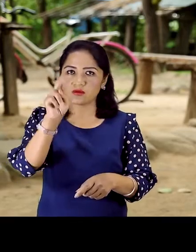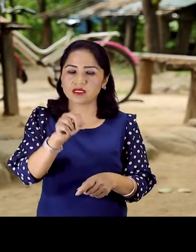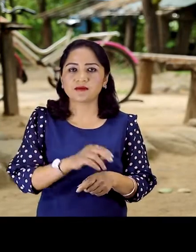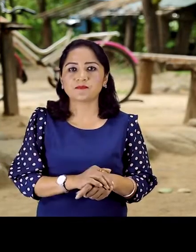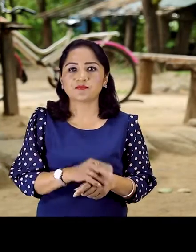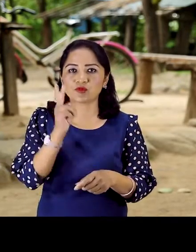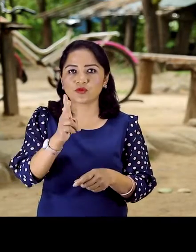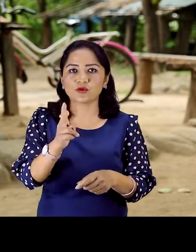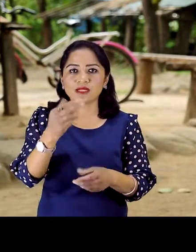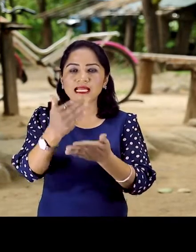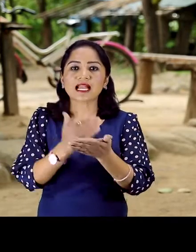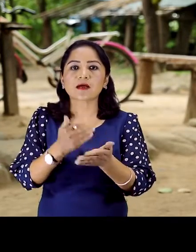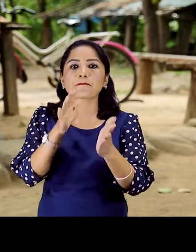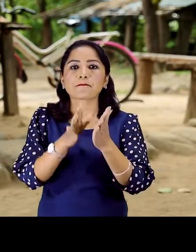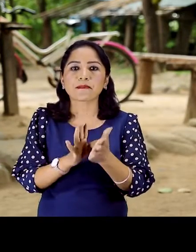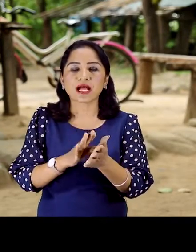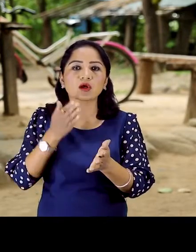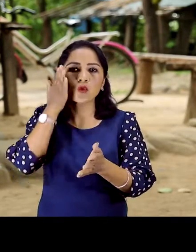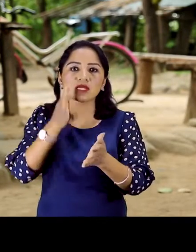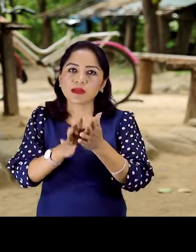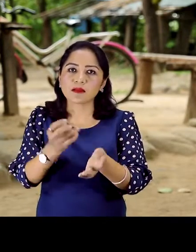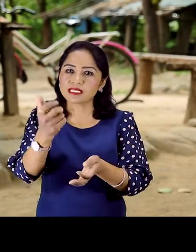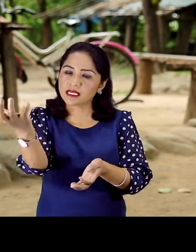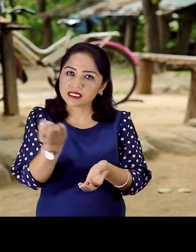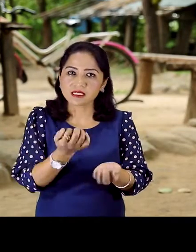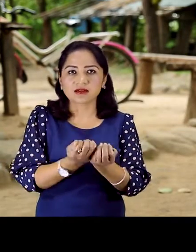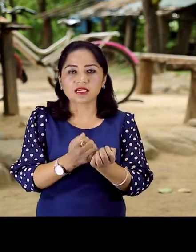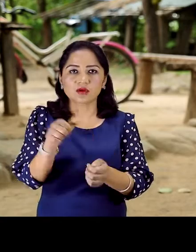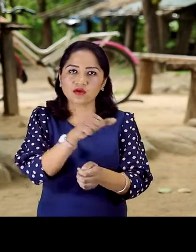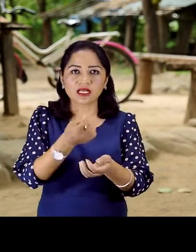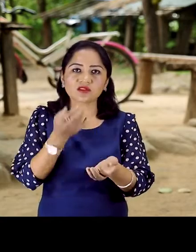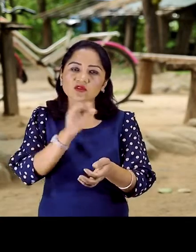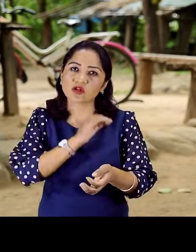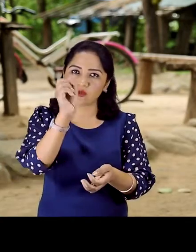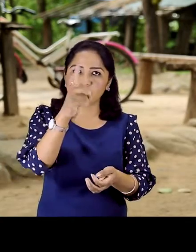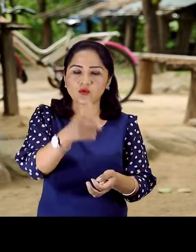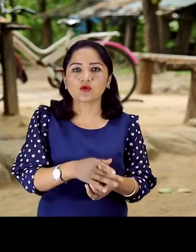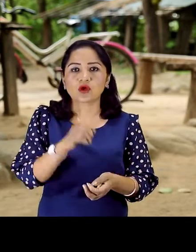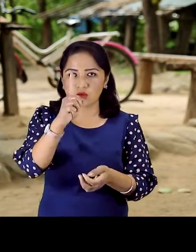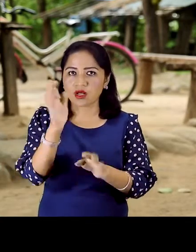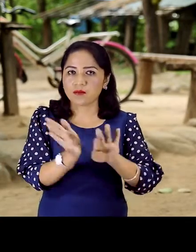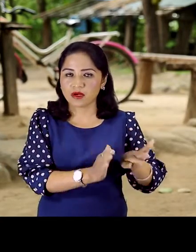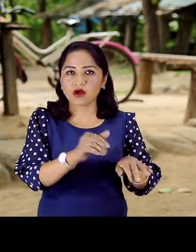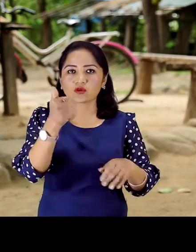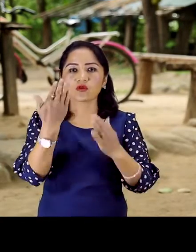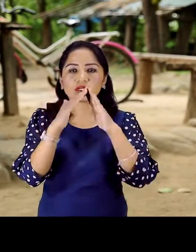तियो मोले कारेकरम बाट अरू बाट उठाए तेशको तौलब दिया लिए लिए लिए